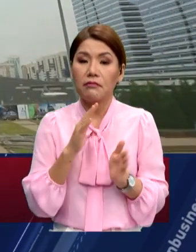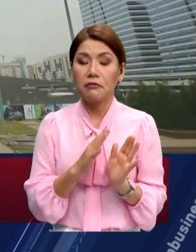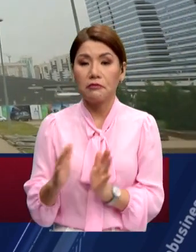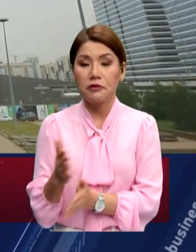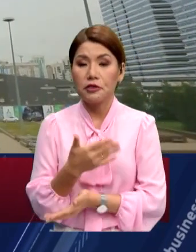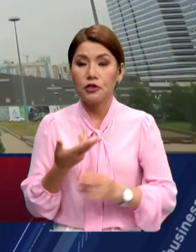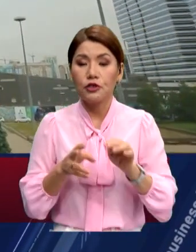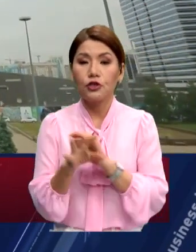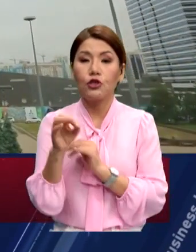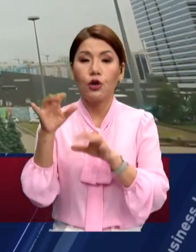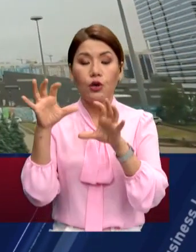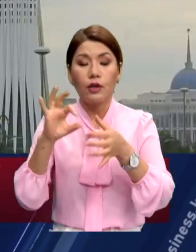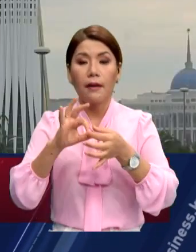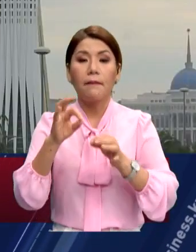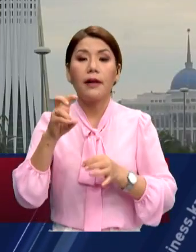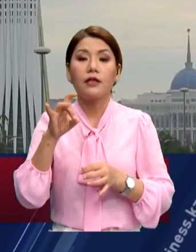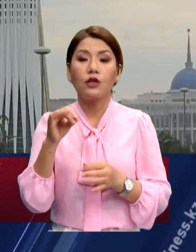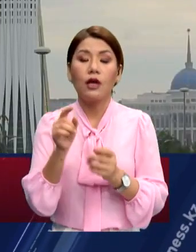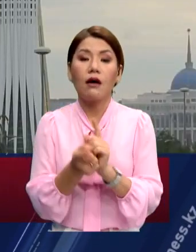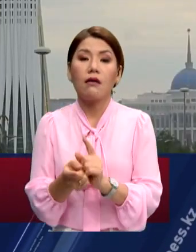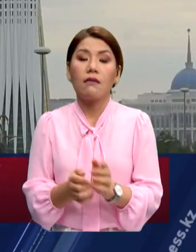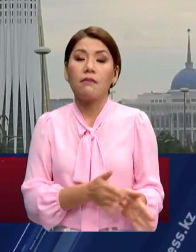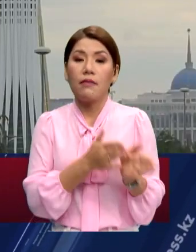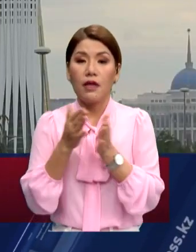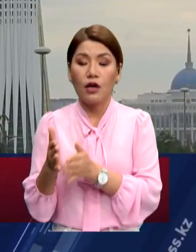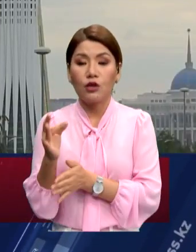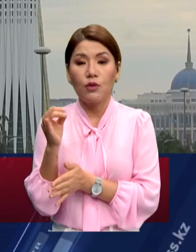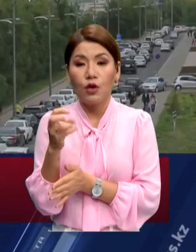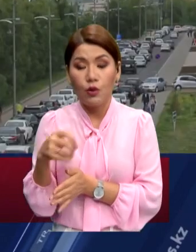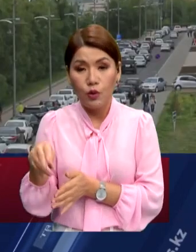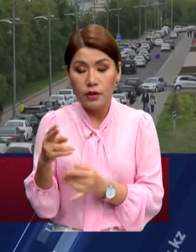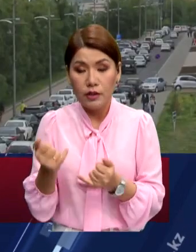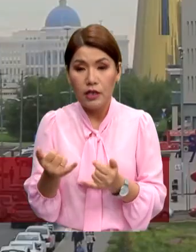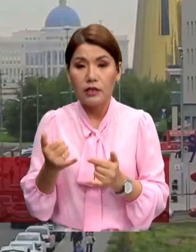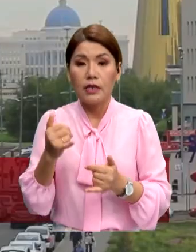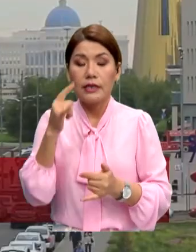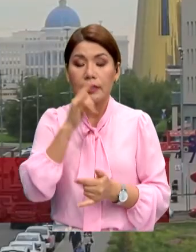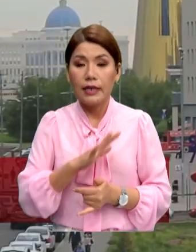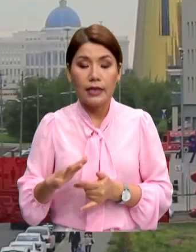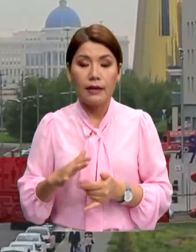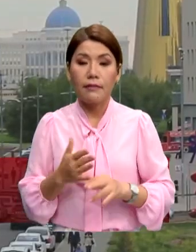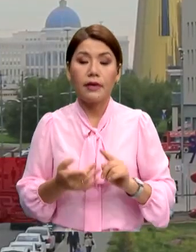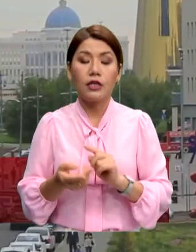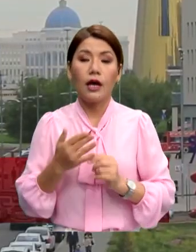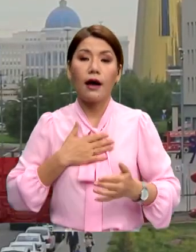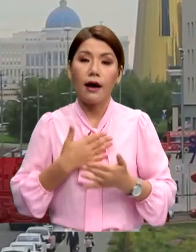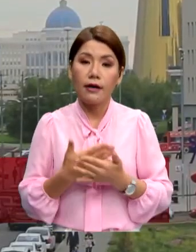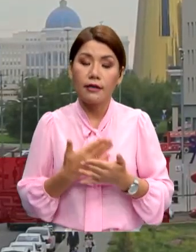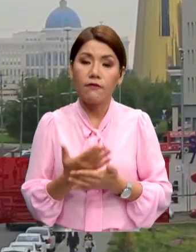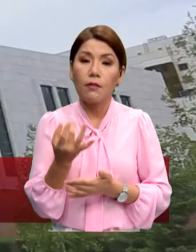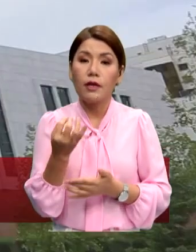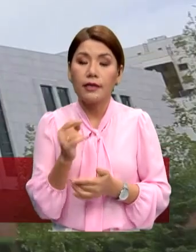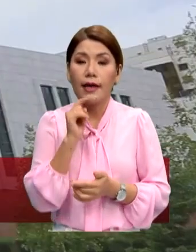наполнении Конституции политологи объясняют переходным периодом, который сейчас переживает страна. Происходит активная политическая